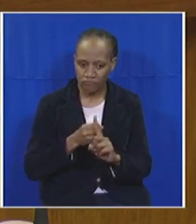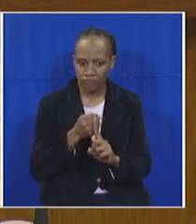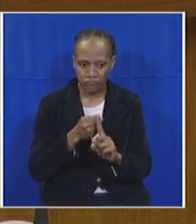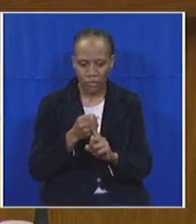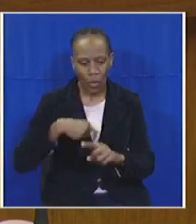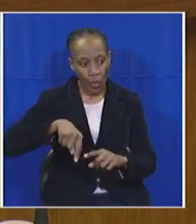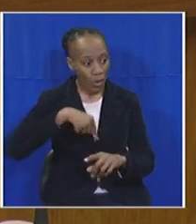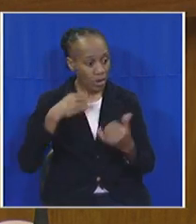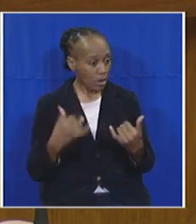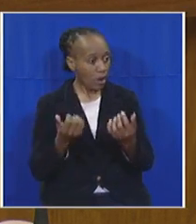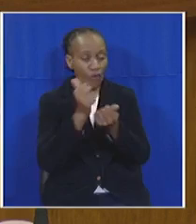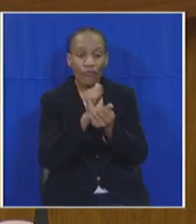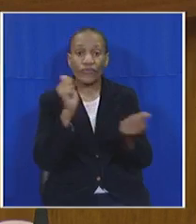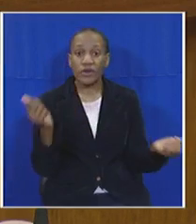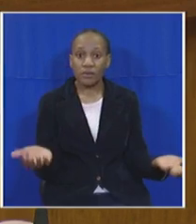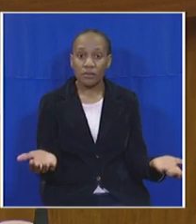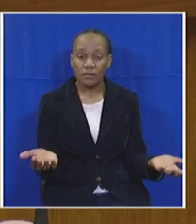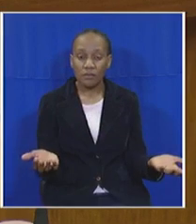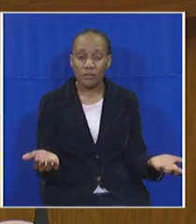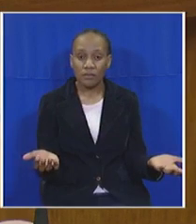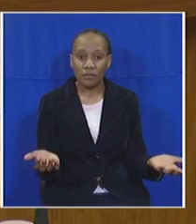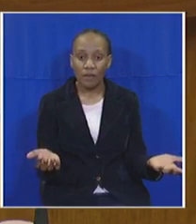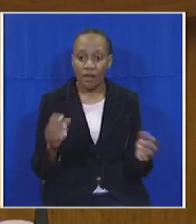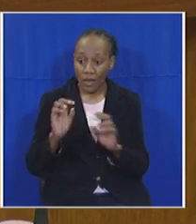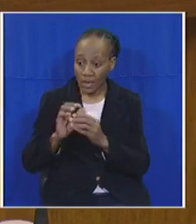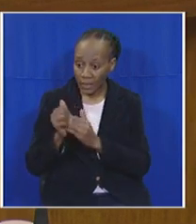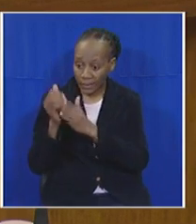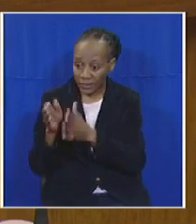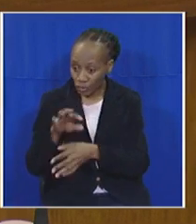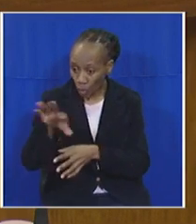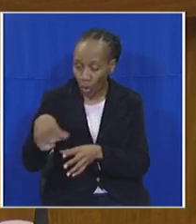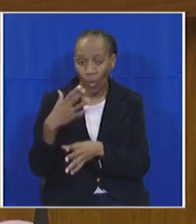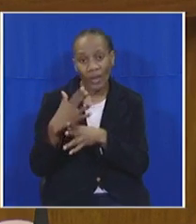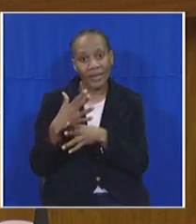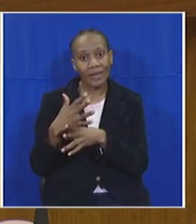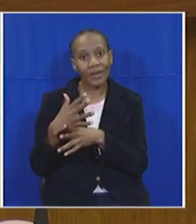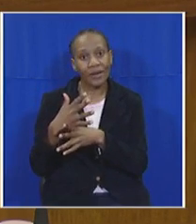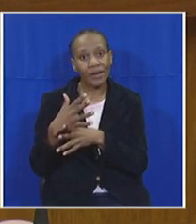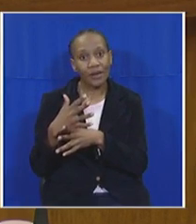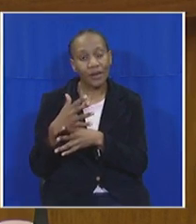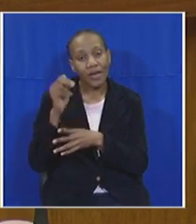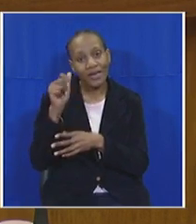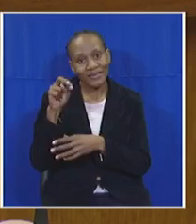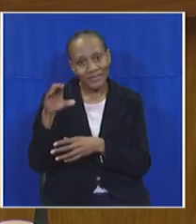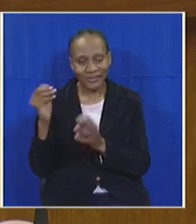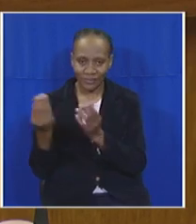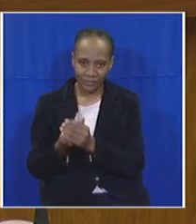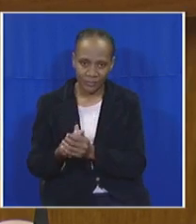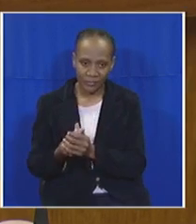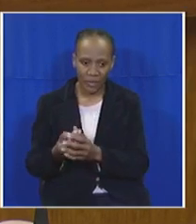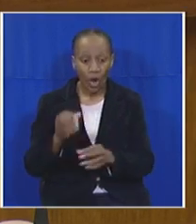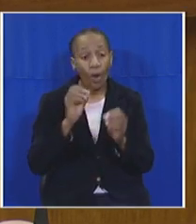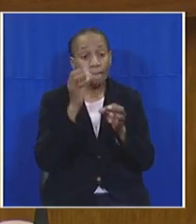namuhla inhlangano ka-African National Congress. Sikhululekile yebo ngokwezopolitiki kodwa ngokwezomnotho asika